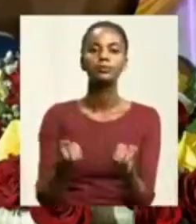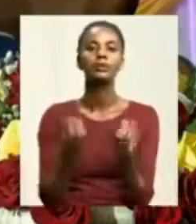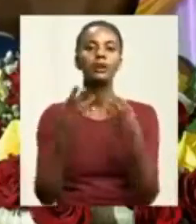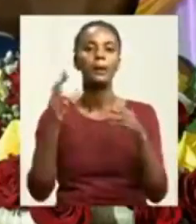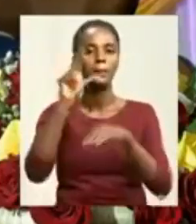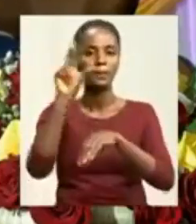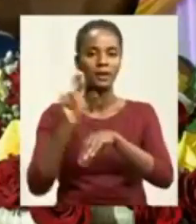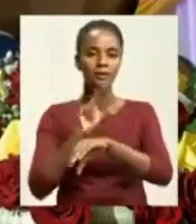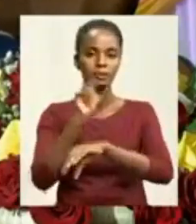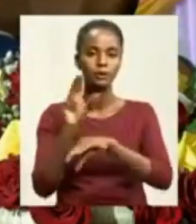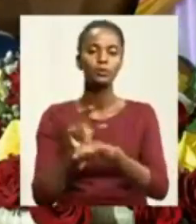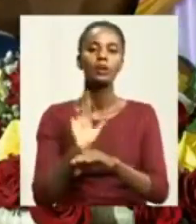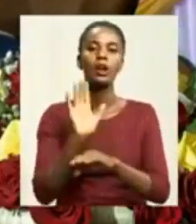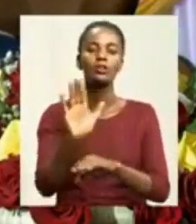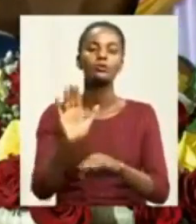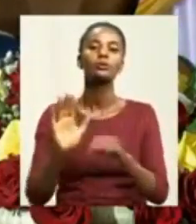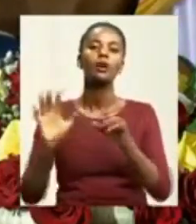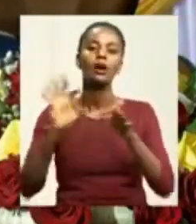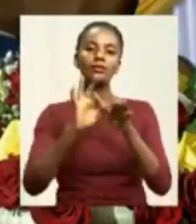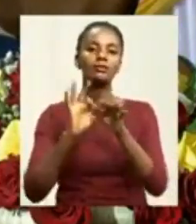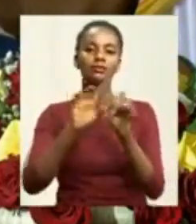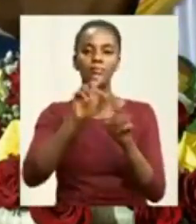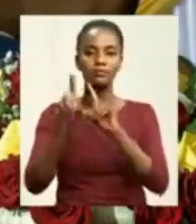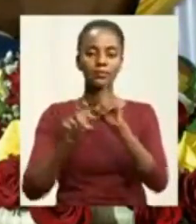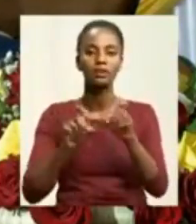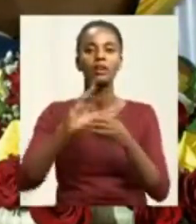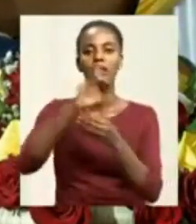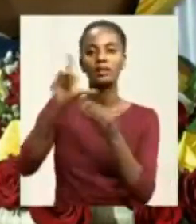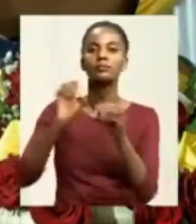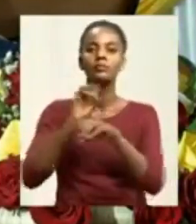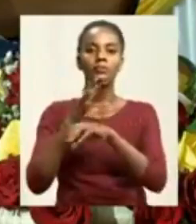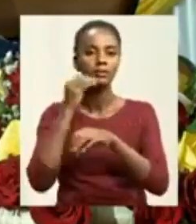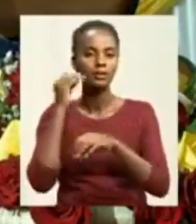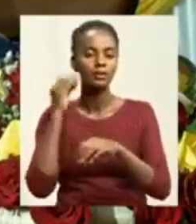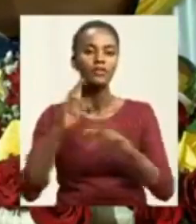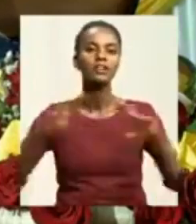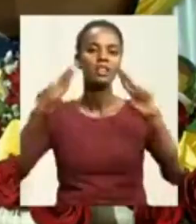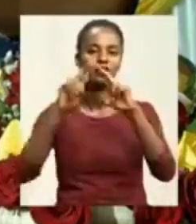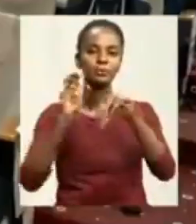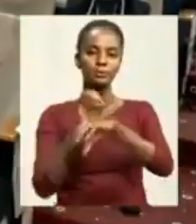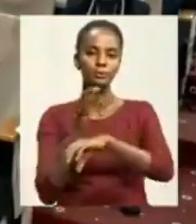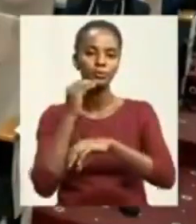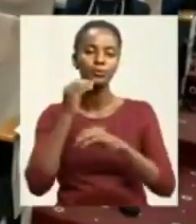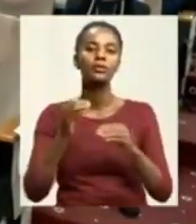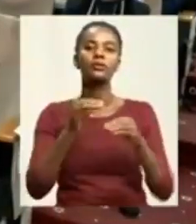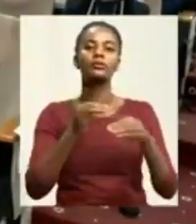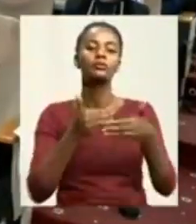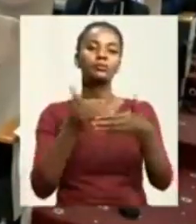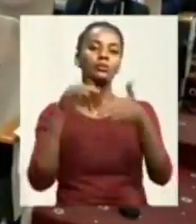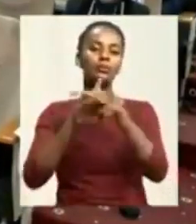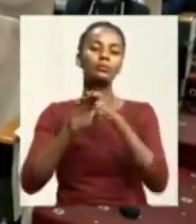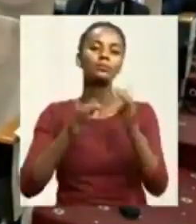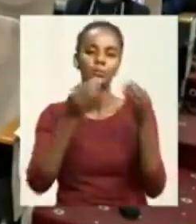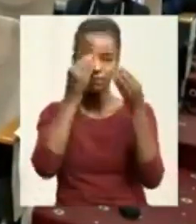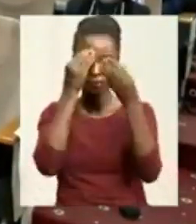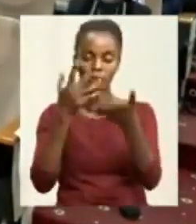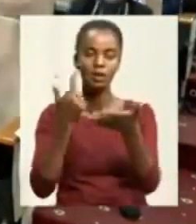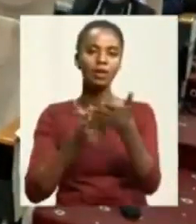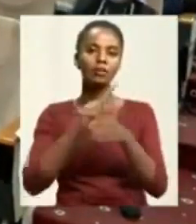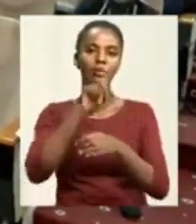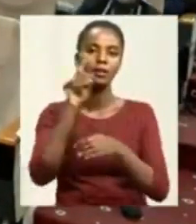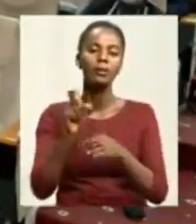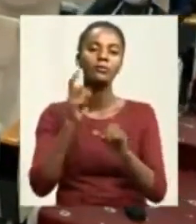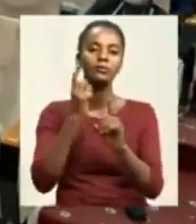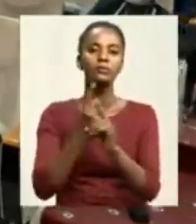ብሔርና ብሔረሰቦች የራሳቸውን የአደረጃጀት ጥያቄ ለክልል ምክር ቤትና ለፌዴሬሽን ምክር ቤት ደግሞ በይግባይ ማሳወቃቸውን ተከትሎ ይህን ጥያቄ በህግ